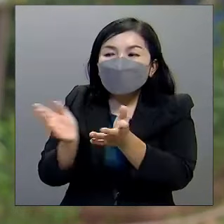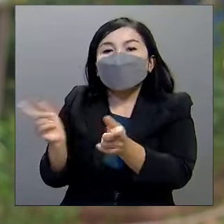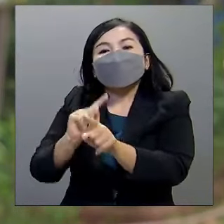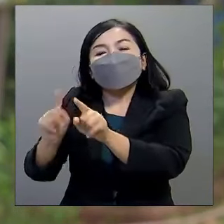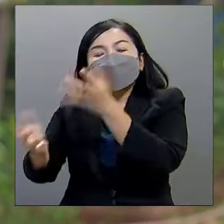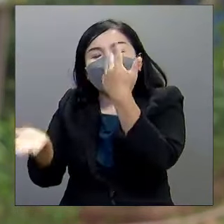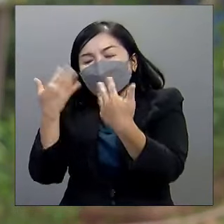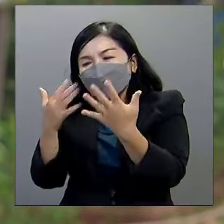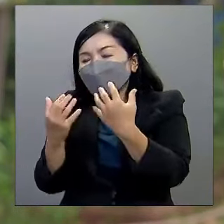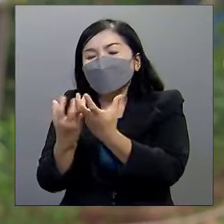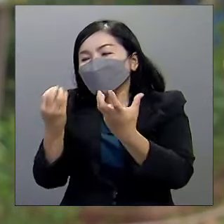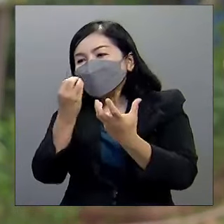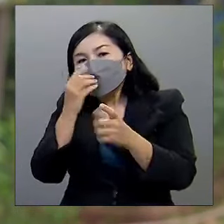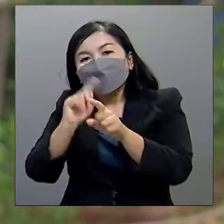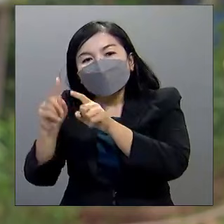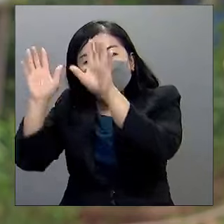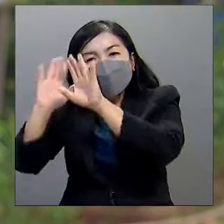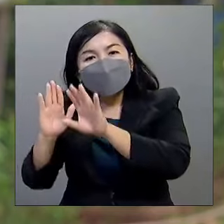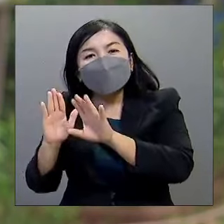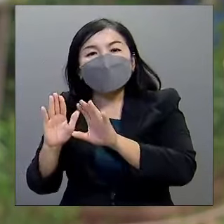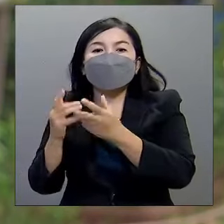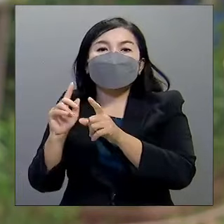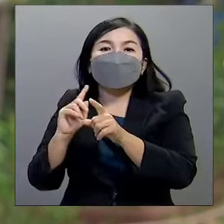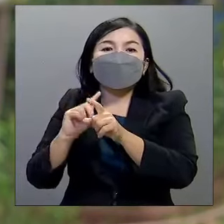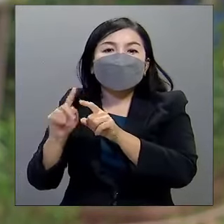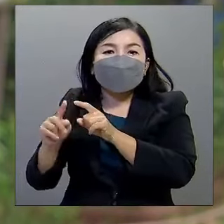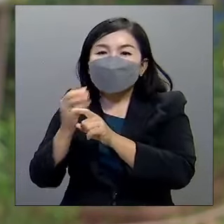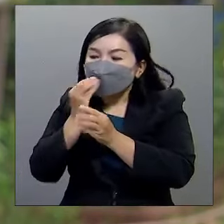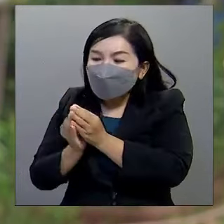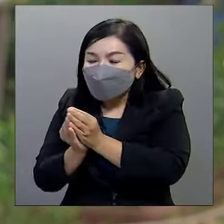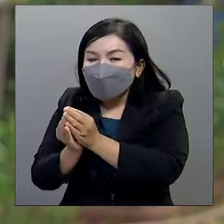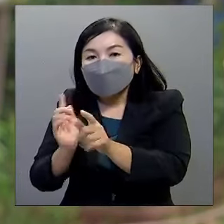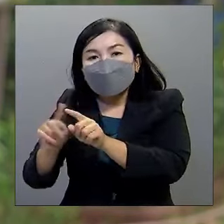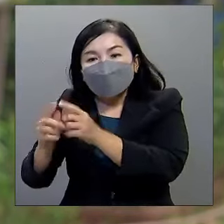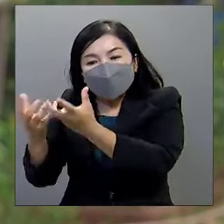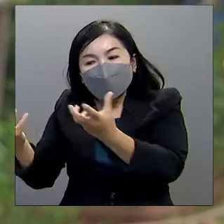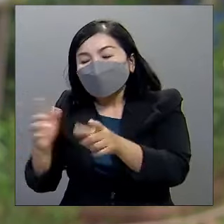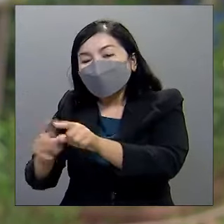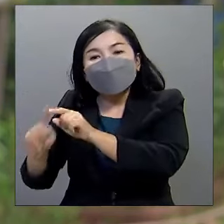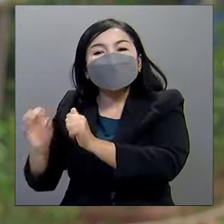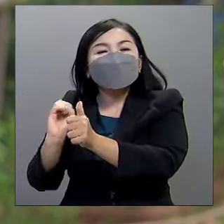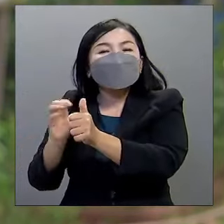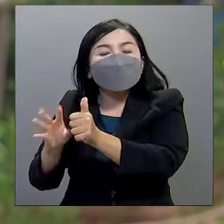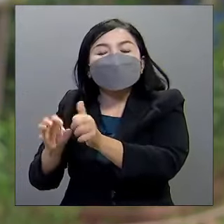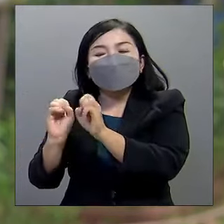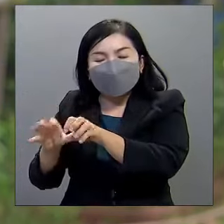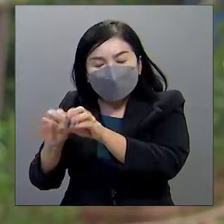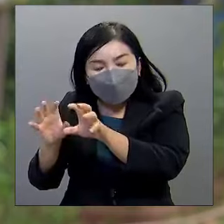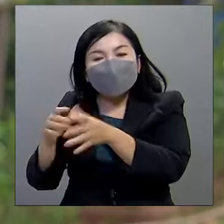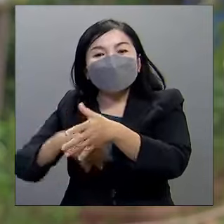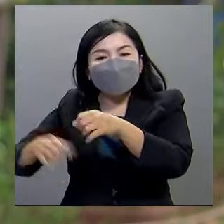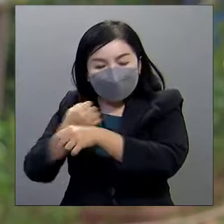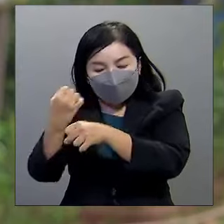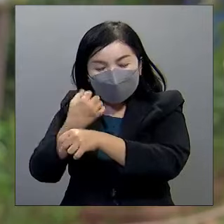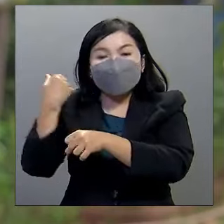กับเห็ดนางฟ้าภูฏานแล้วก็จะมีในส่วนผสมของในเรื่องของวัตถุดิบต่างๆเราก็จะมีการเรียนการสอนพร้อมกับปฏิบัติ